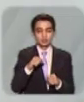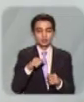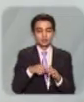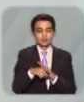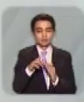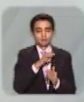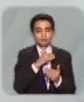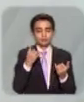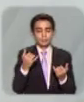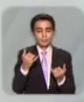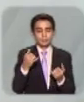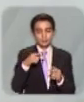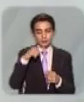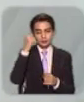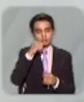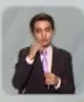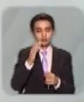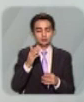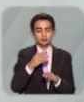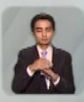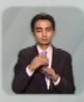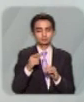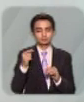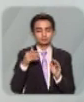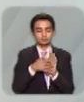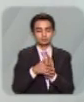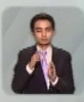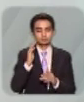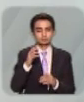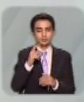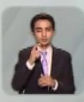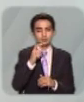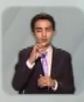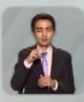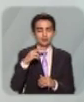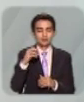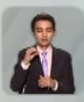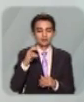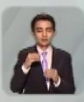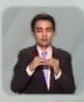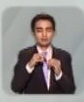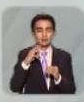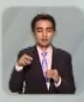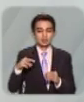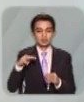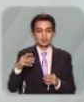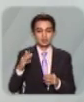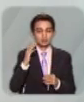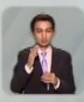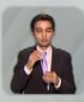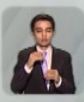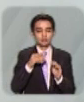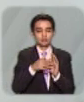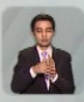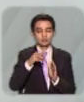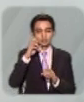В текущем году планируется выделить бюджетное финансирование холдинга «Байтерек» в размере 10 миллиардов тенге путем льготного финансирования